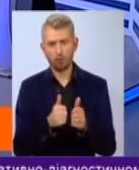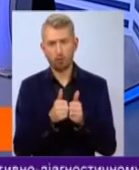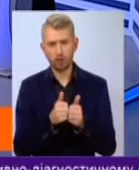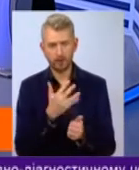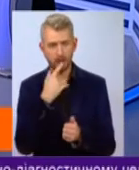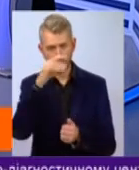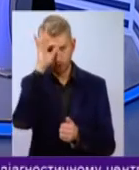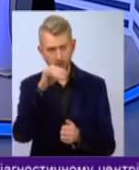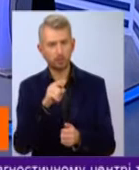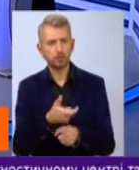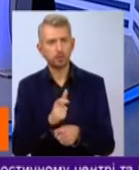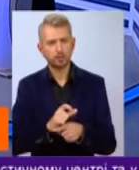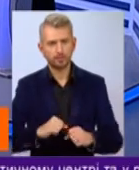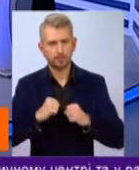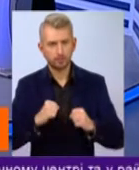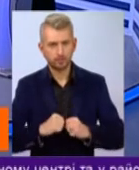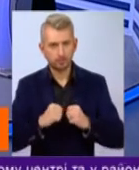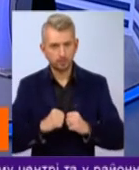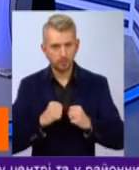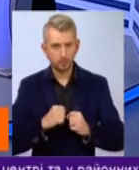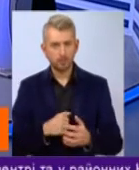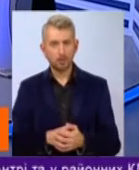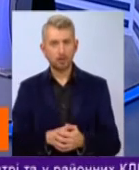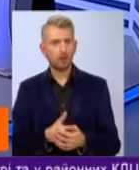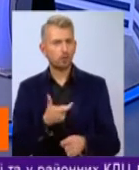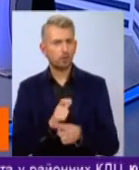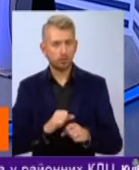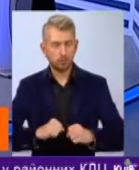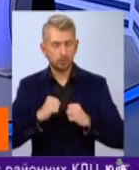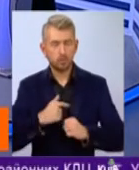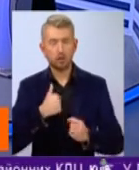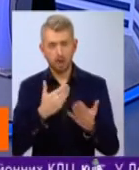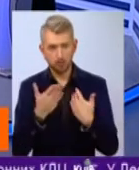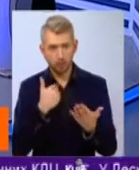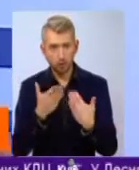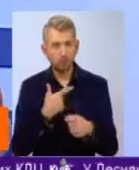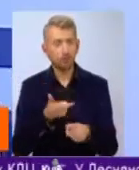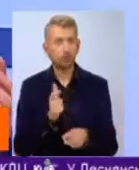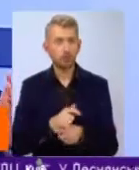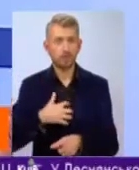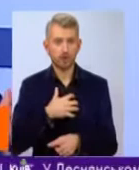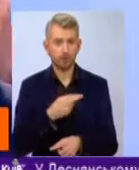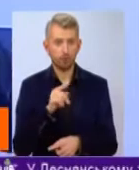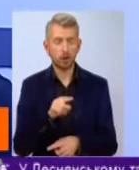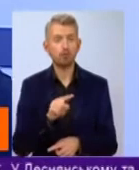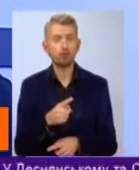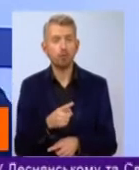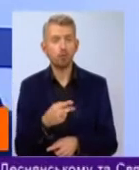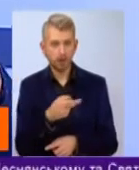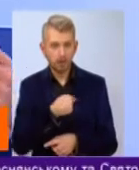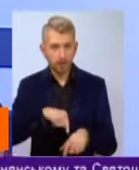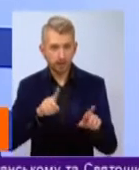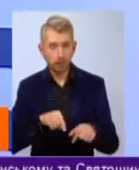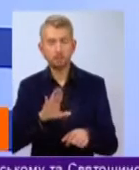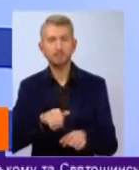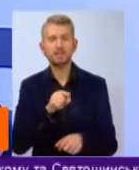вони прикладають значних рішень. Вони вимагають зусиль, прикладають, я з ними спілкуюся, це архіважливо для них. Чому? І для нас також, тому що